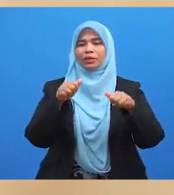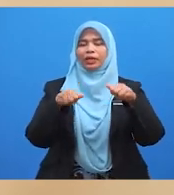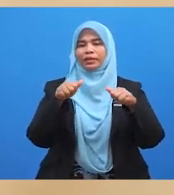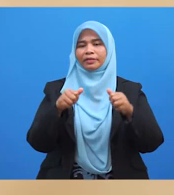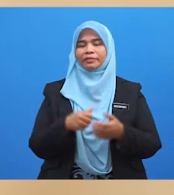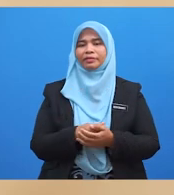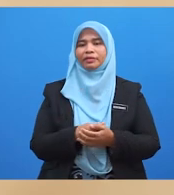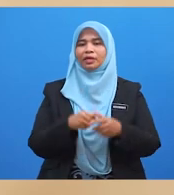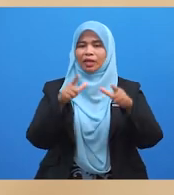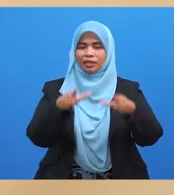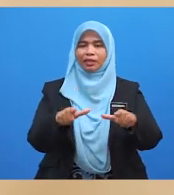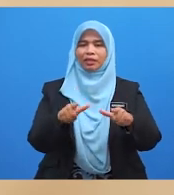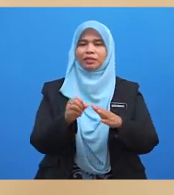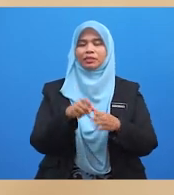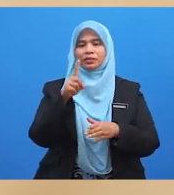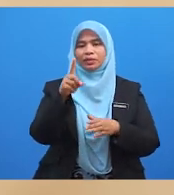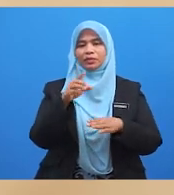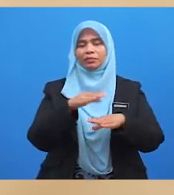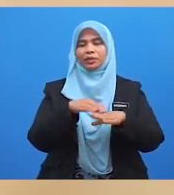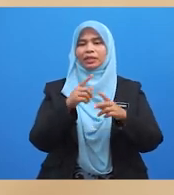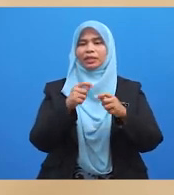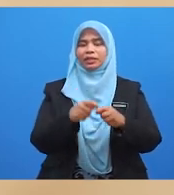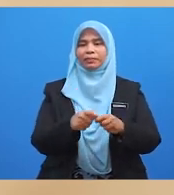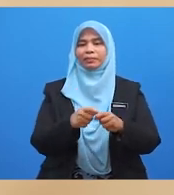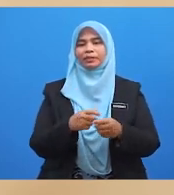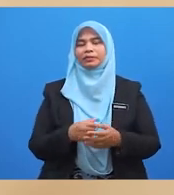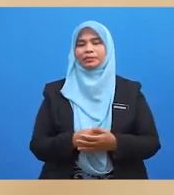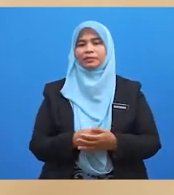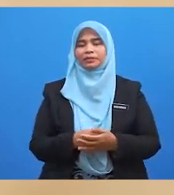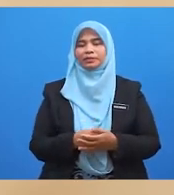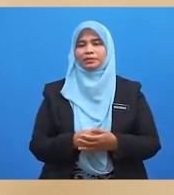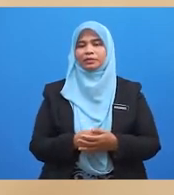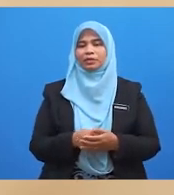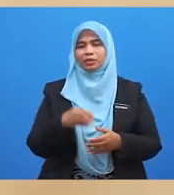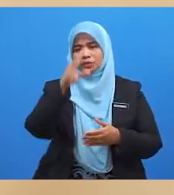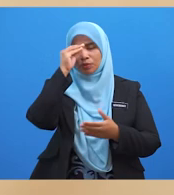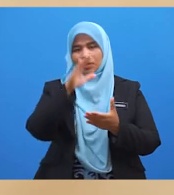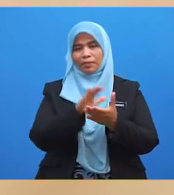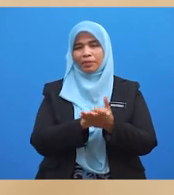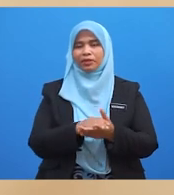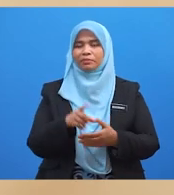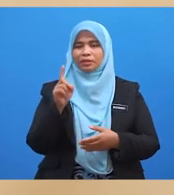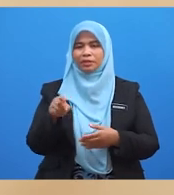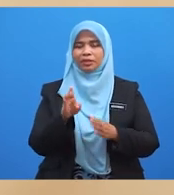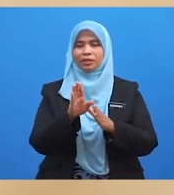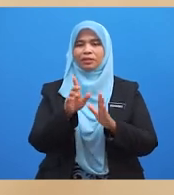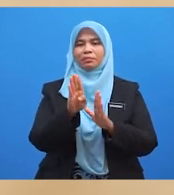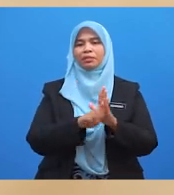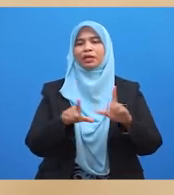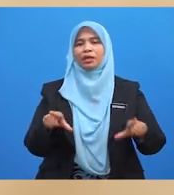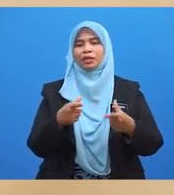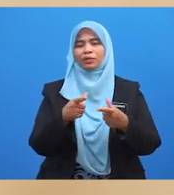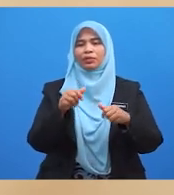meletakkan sesuatu pada haknya. Dalam hal perkahwinan, suami hendaklah berlaku adil kepada